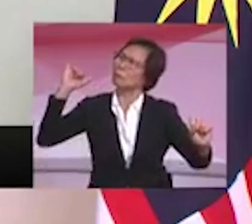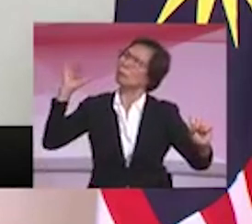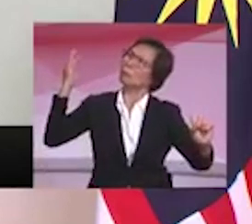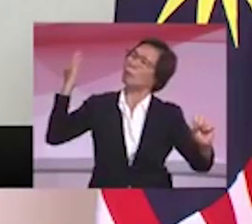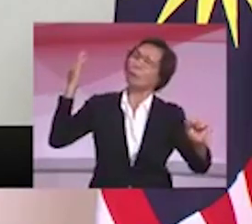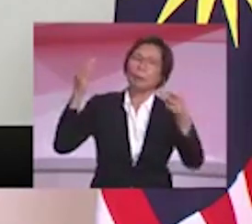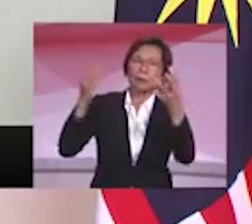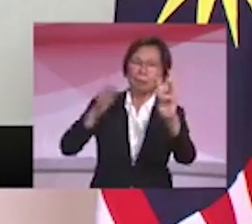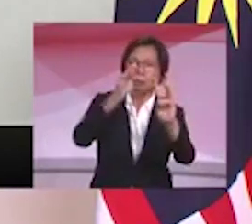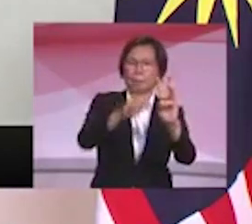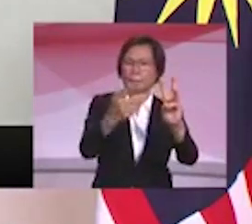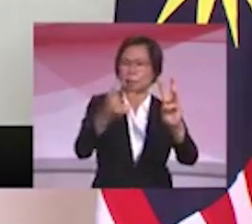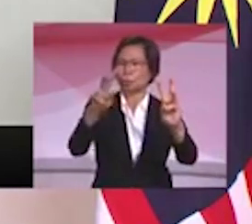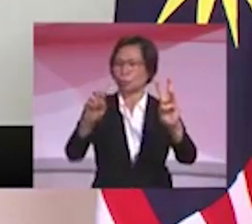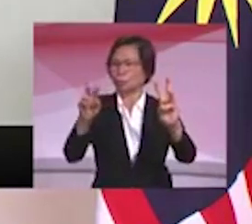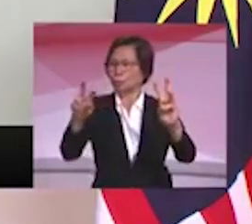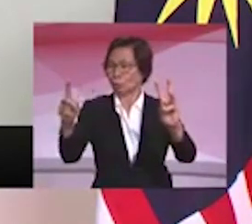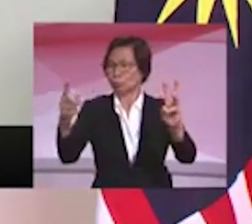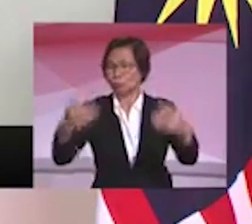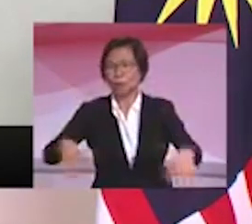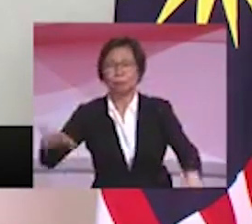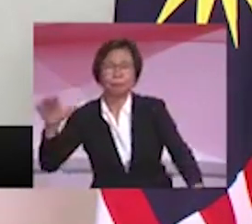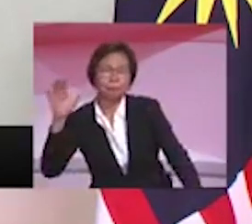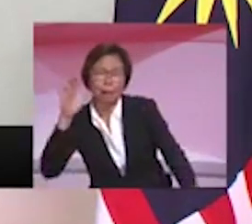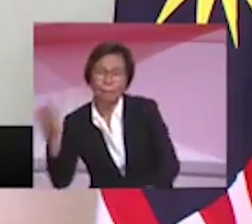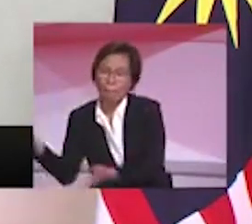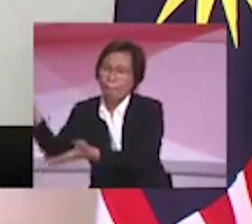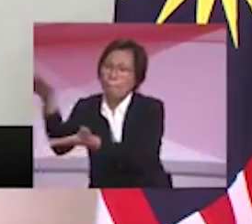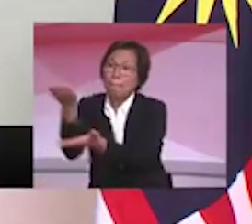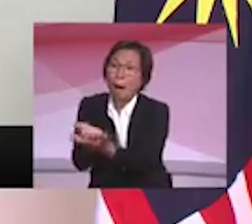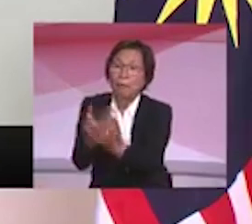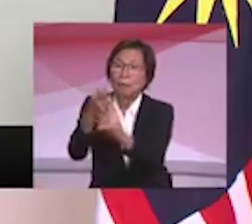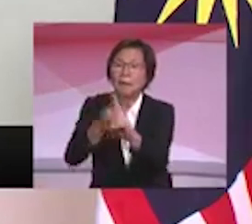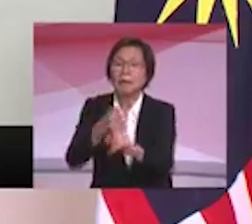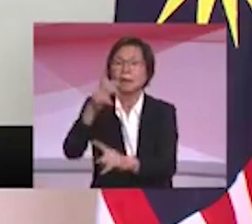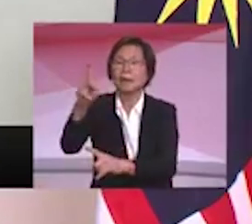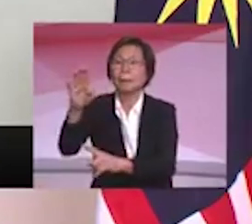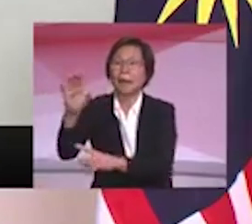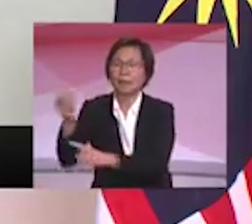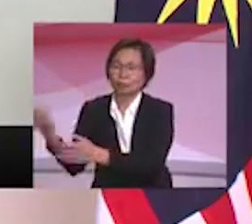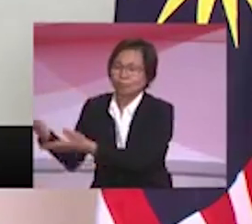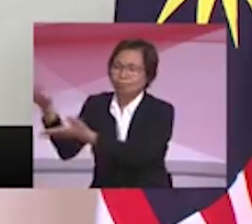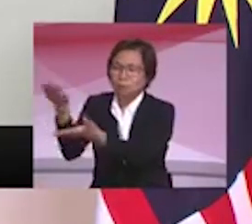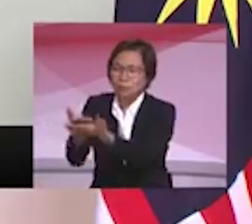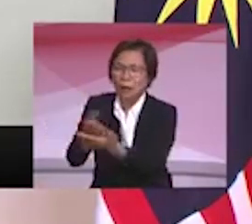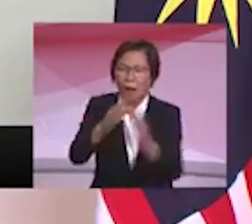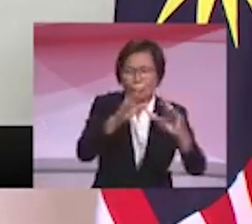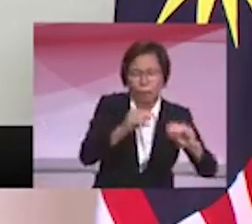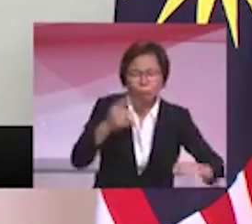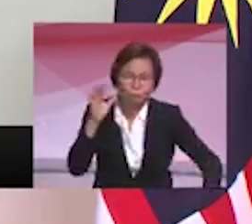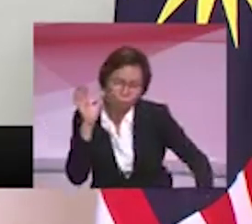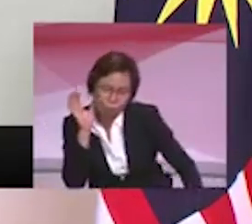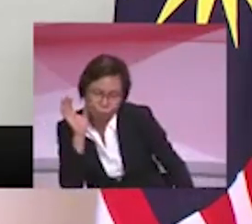16 Mac 2021 telah mendengar pembentangan daripada Kementerian Belia dan Sukan